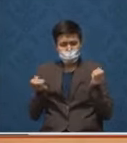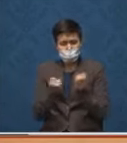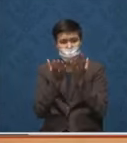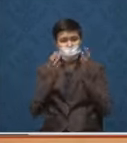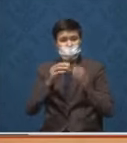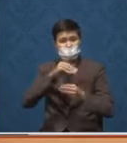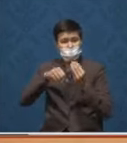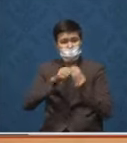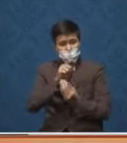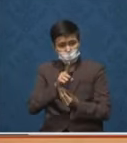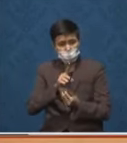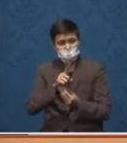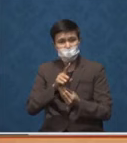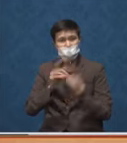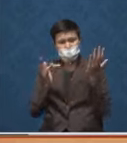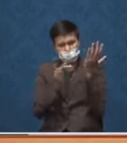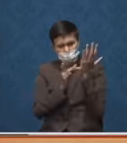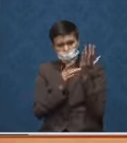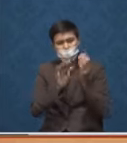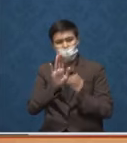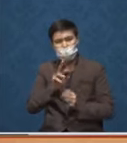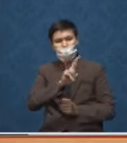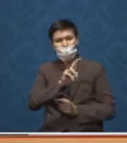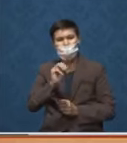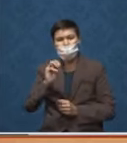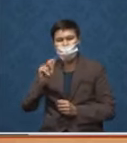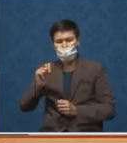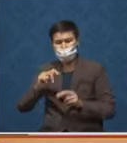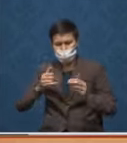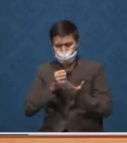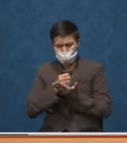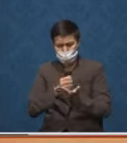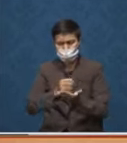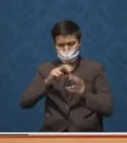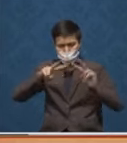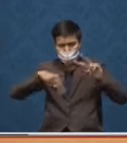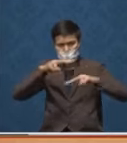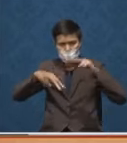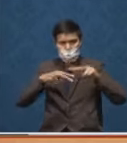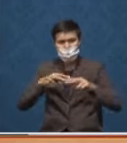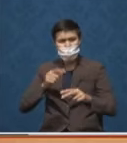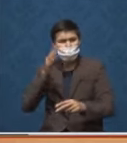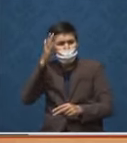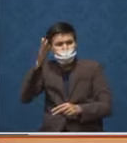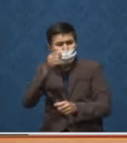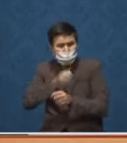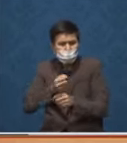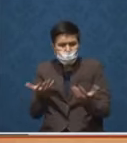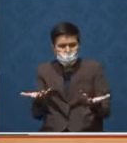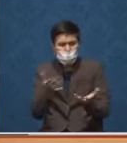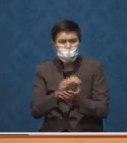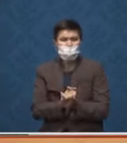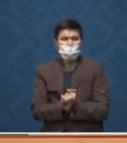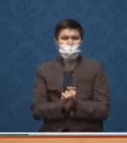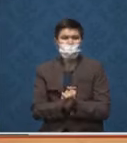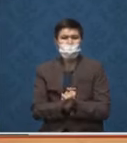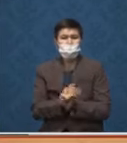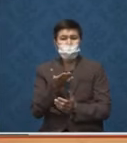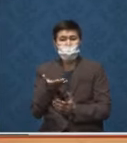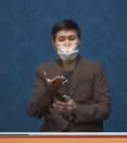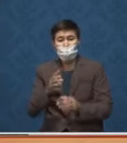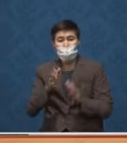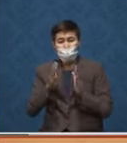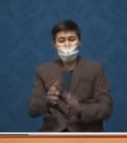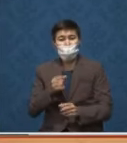ตอลที่ท่านรัฐมนตรีเองเนี่ยกำกับดูแลอยู่เขาจะไปยังไงกันต่อถ้าผู้ประกอบการจะต้องรับต้นทุนที่มันสูงขึ้นด้ว